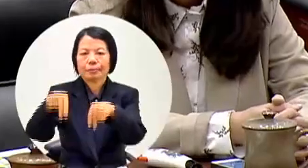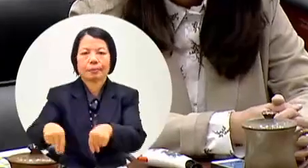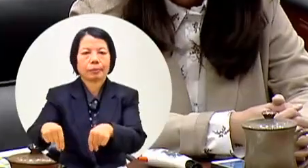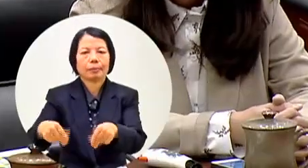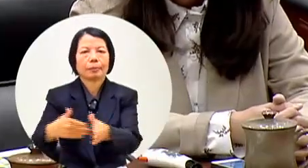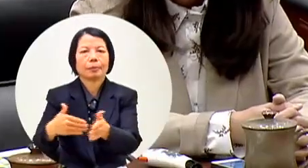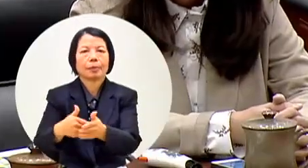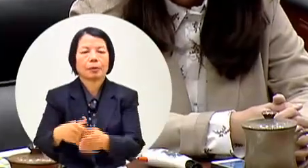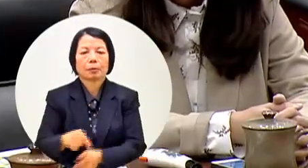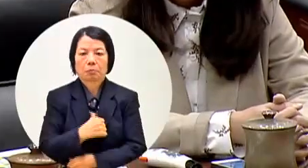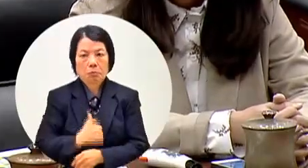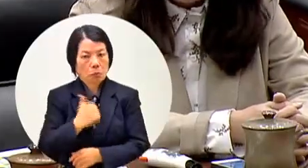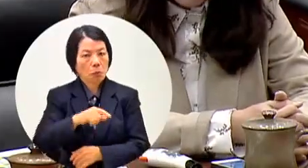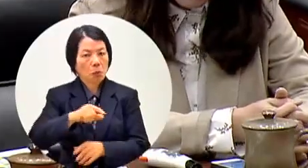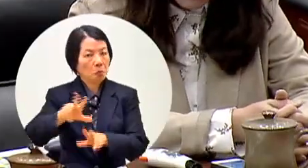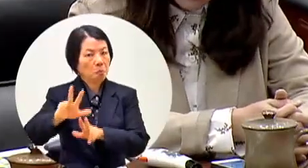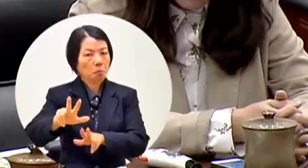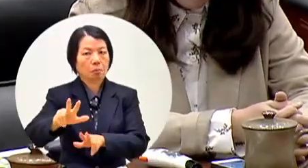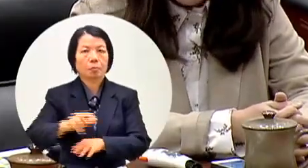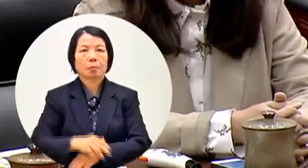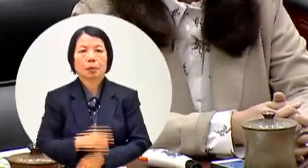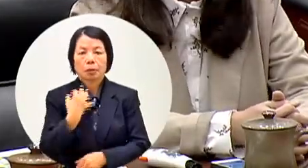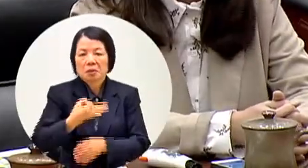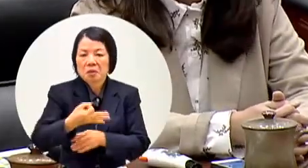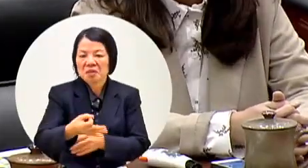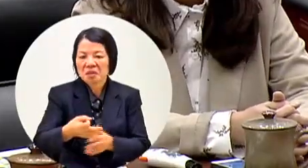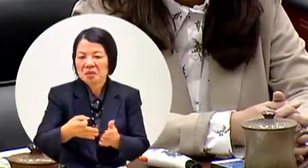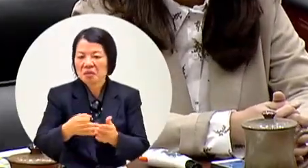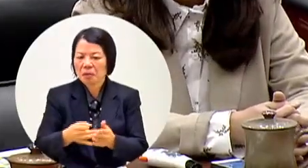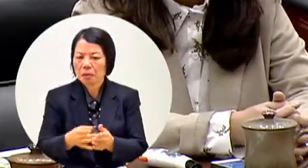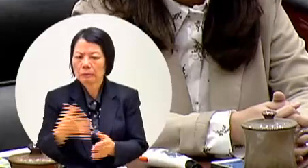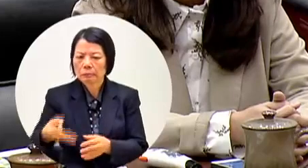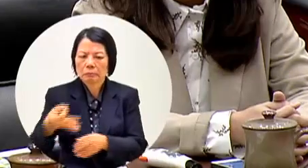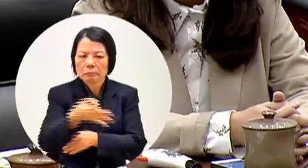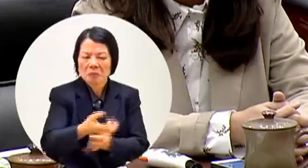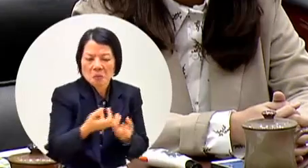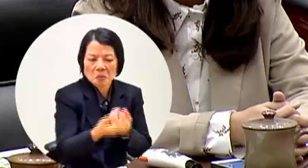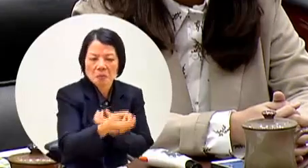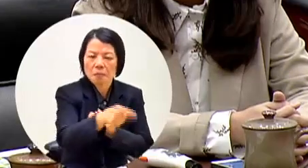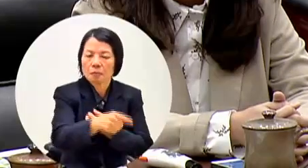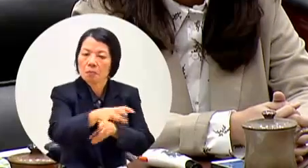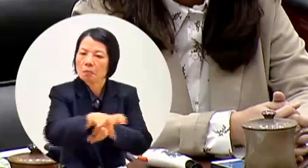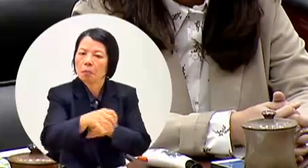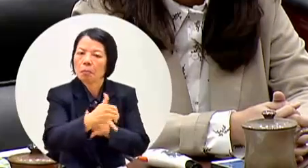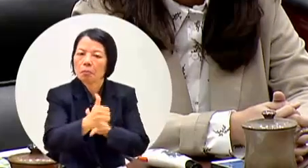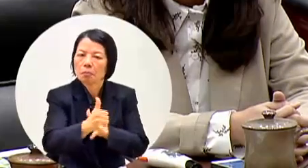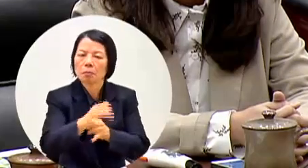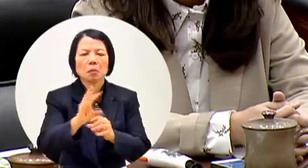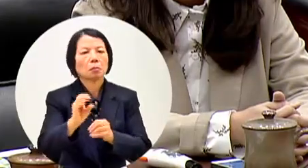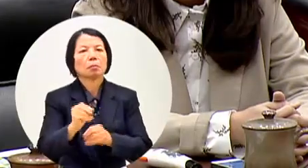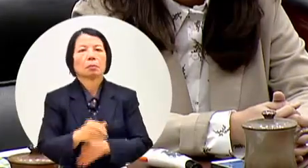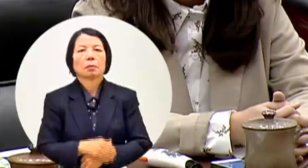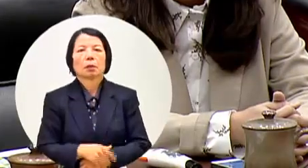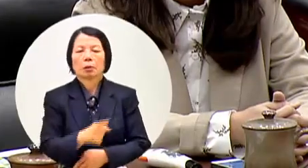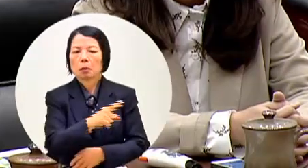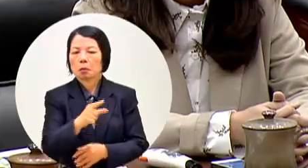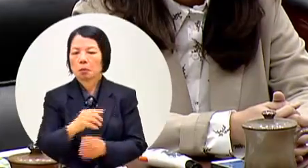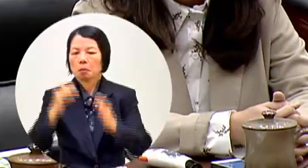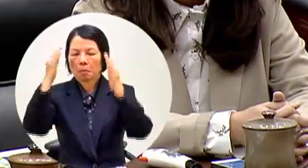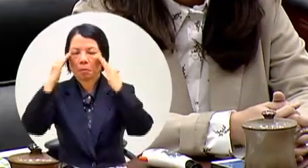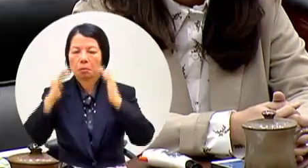实际落实，第二个这个钱会不会进到农民的口袋，这两件事情我们请韩市长继续去关心下去